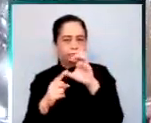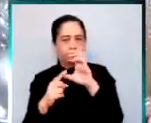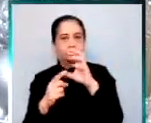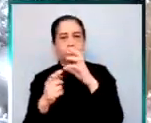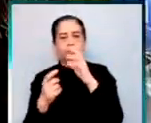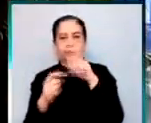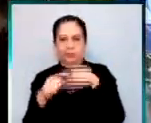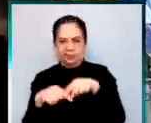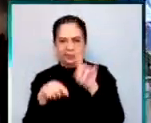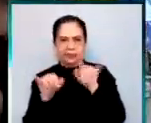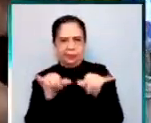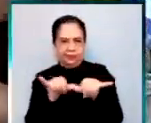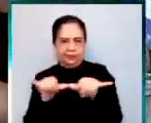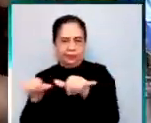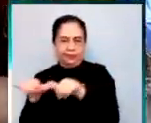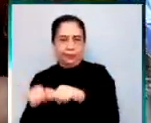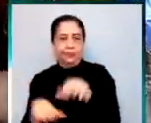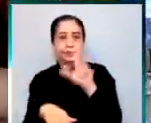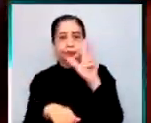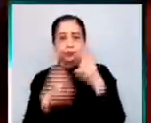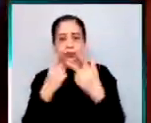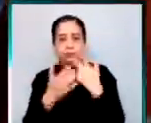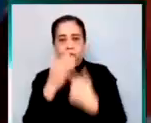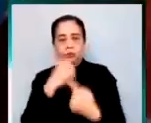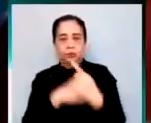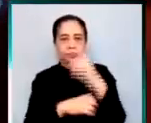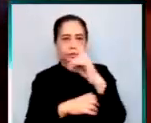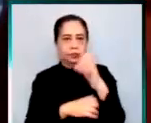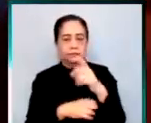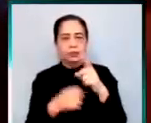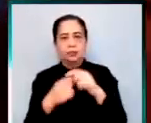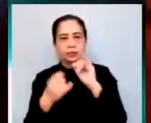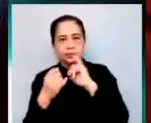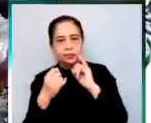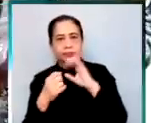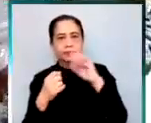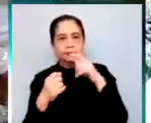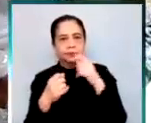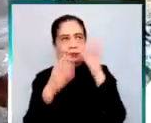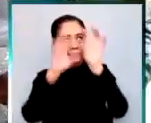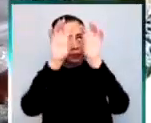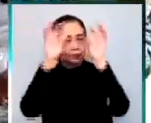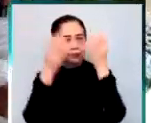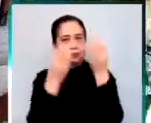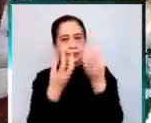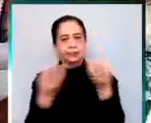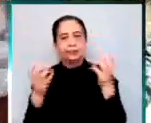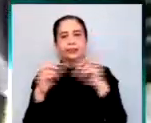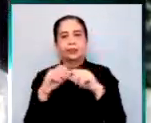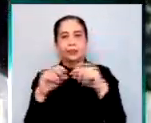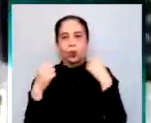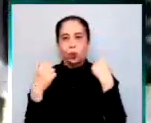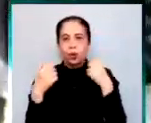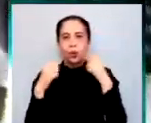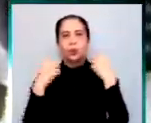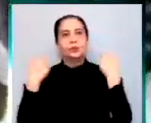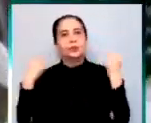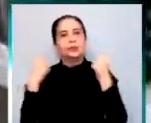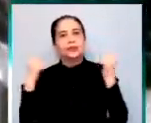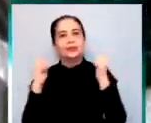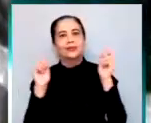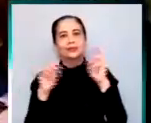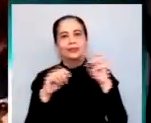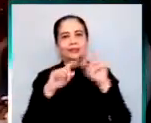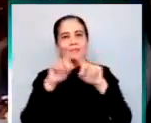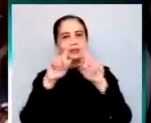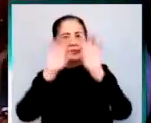depende sa size. 3 for 100 naman ang mga ice cream, candy at cupcake na decor. mapapa-winter wonderland ka naman sa mga